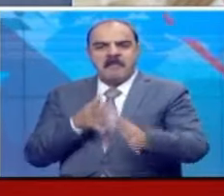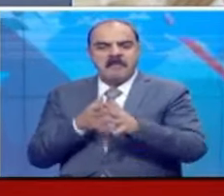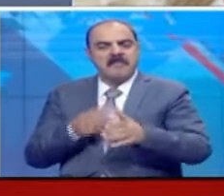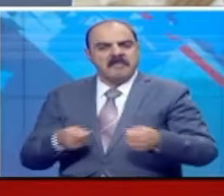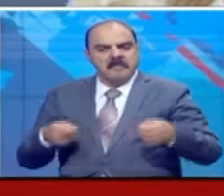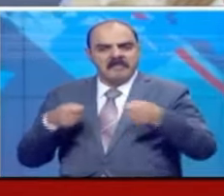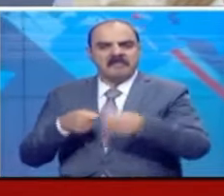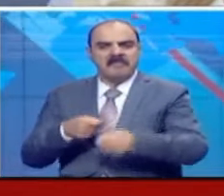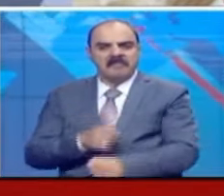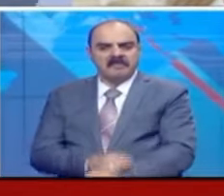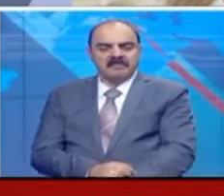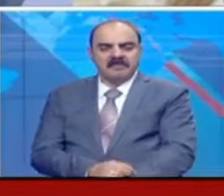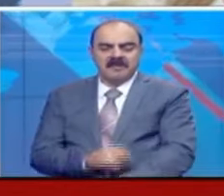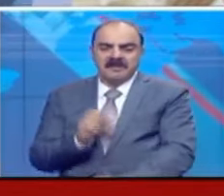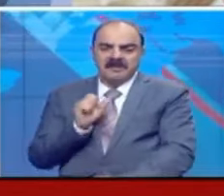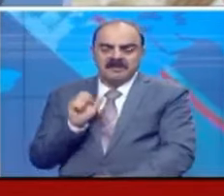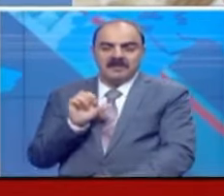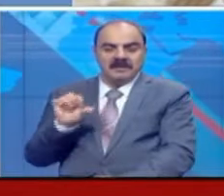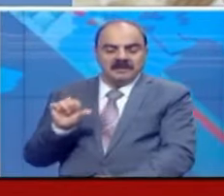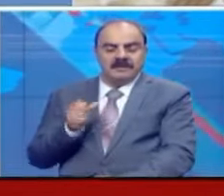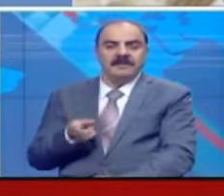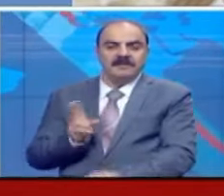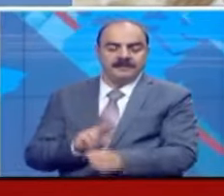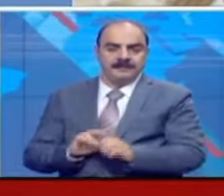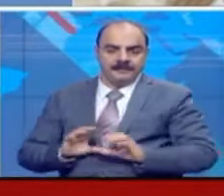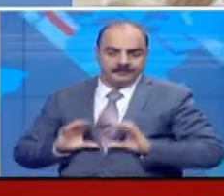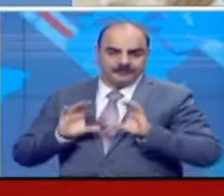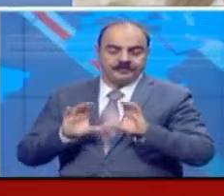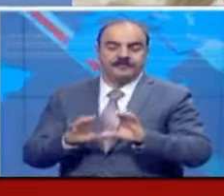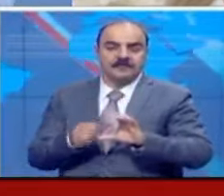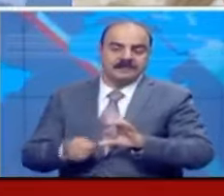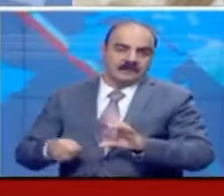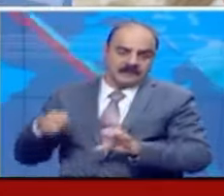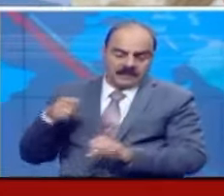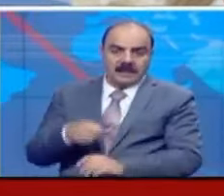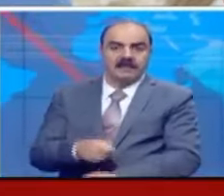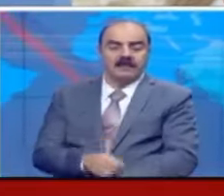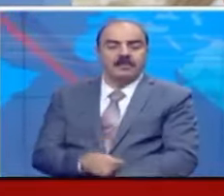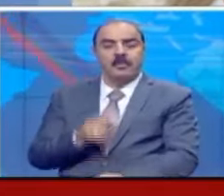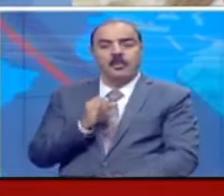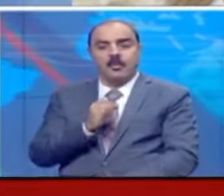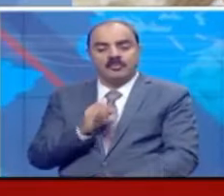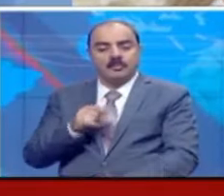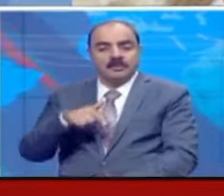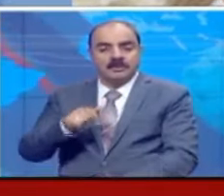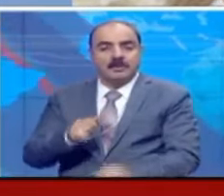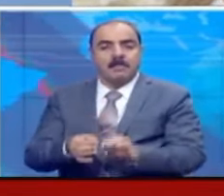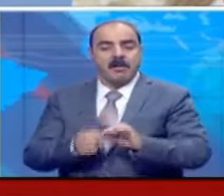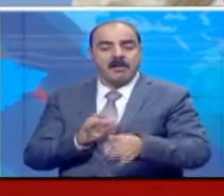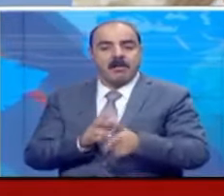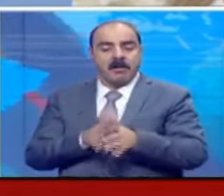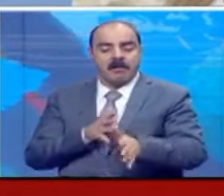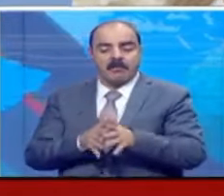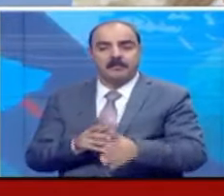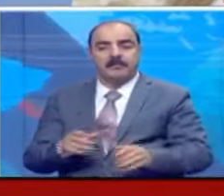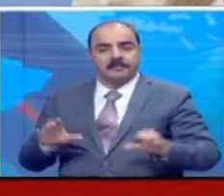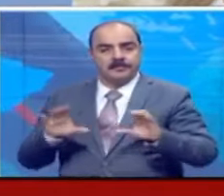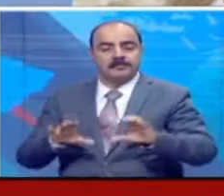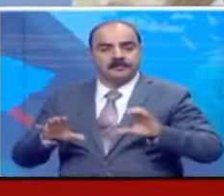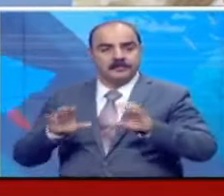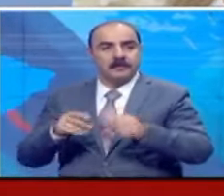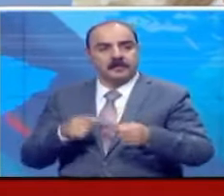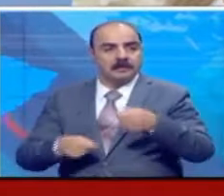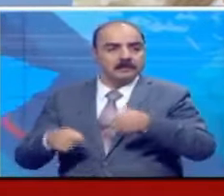وايضا في شهر سبتمبر الماضي ايضا يعني تجاوزت هذه الحزمه 560 مليار جنيه. اذا هناك طوال